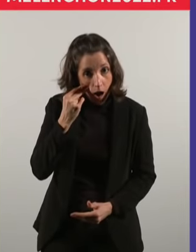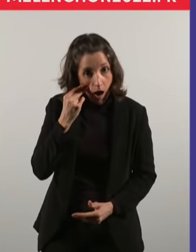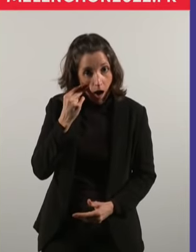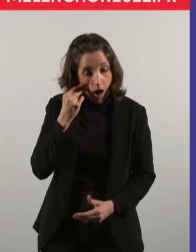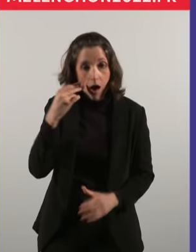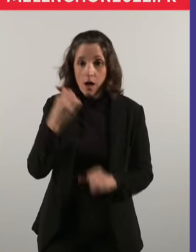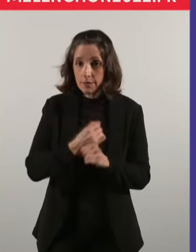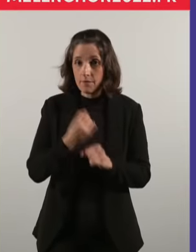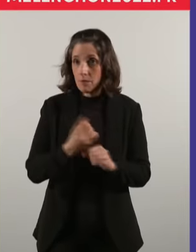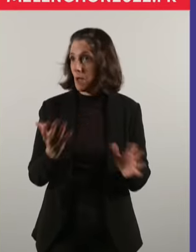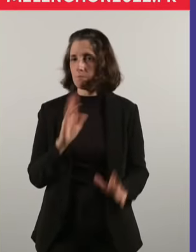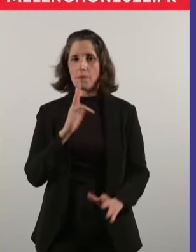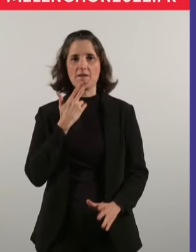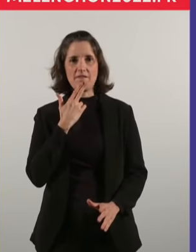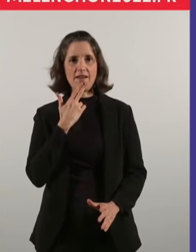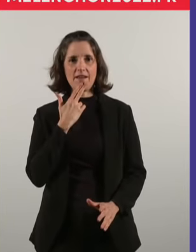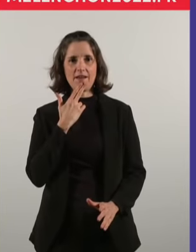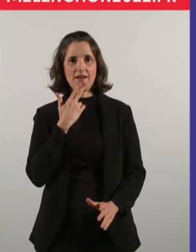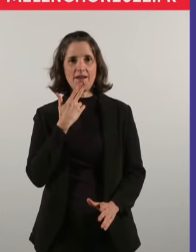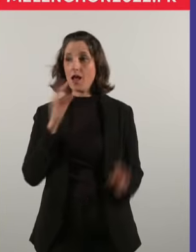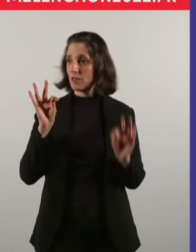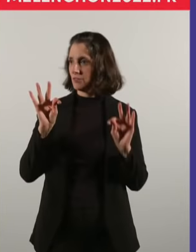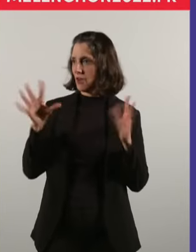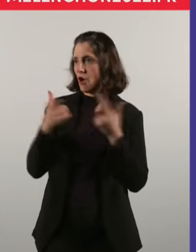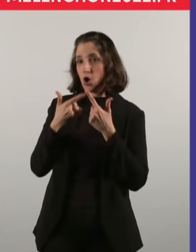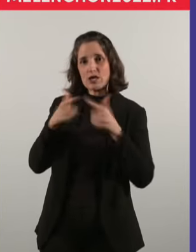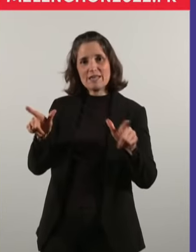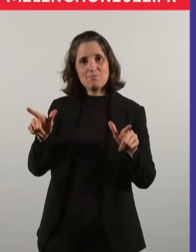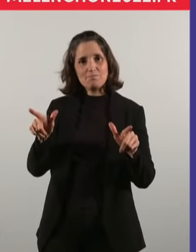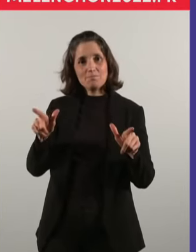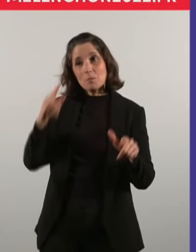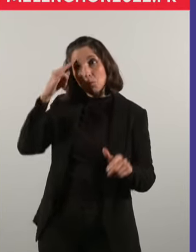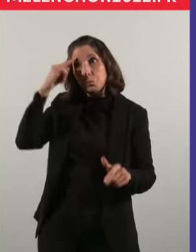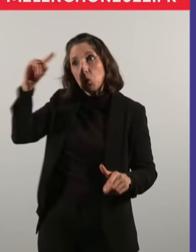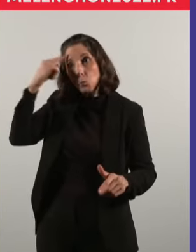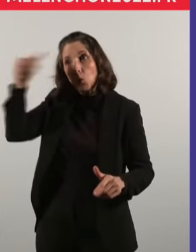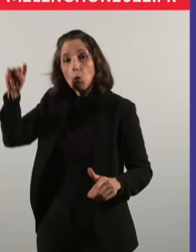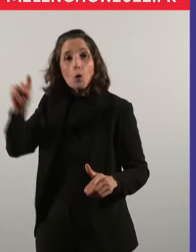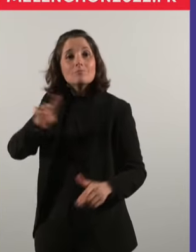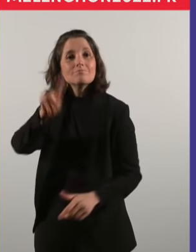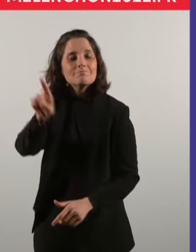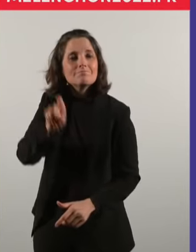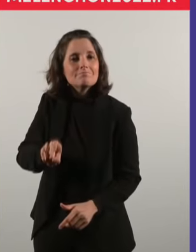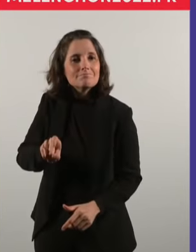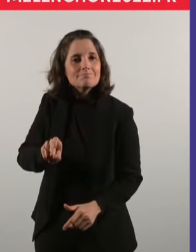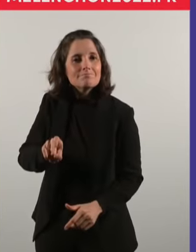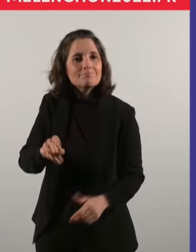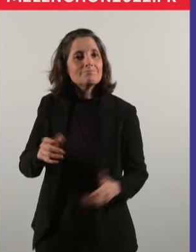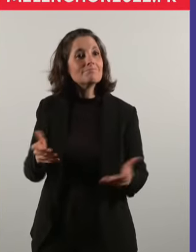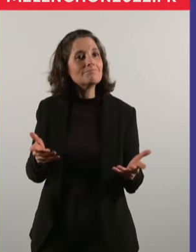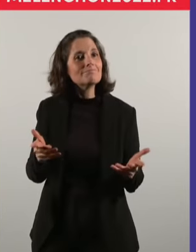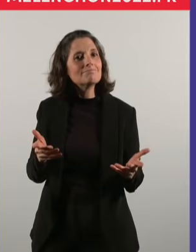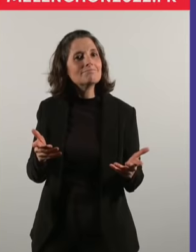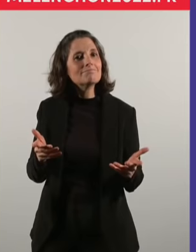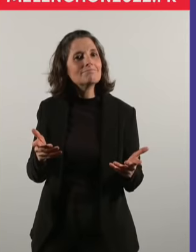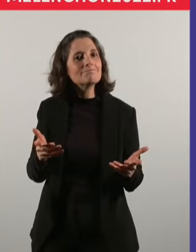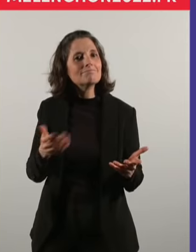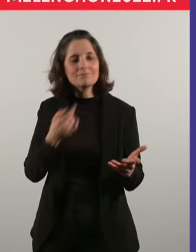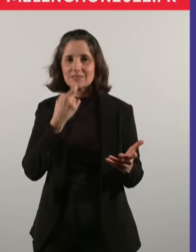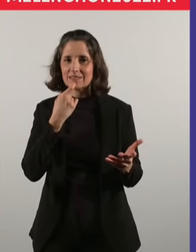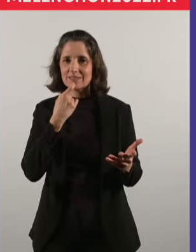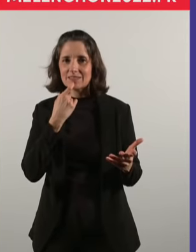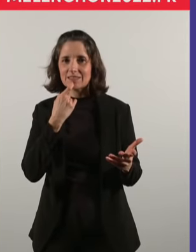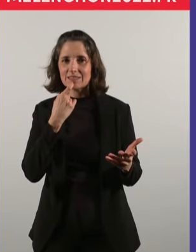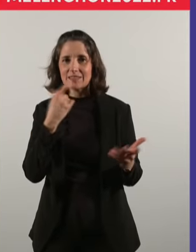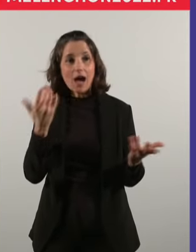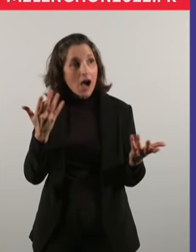Que va devenir le temps ainsi libéré ? La question est de savoir si les gens vont se l'approprier ou s'il va être partagé.